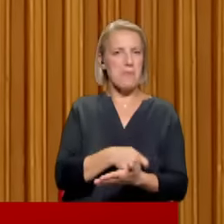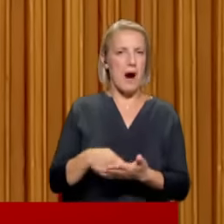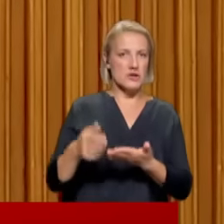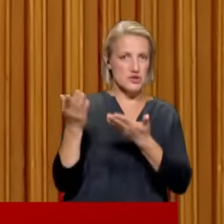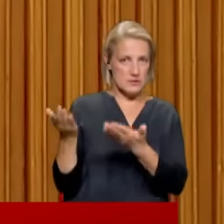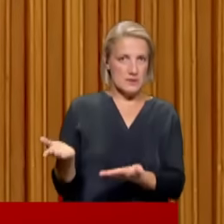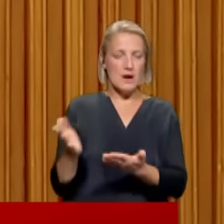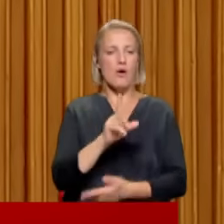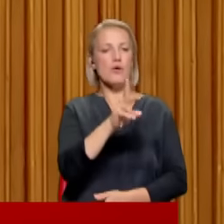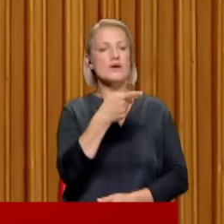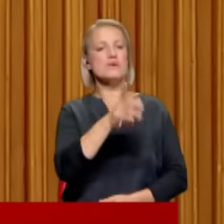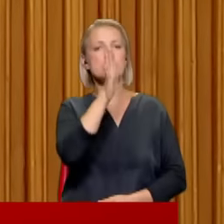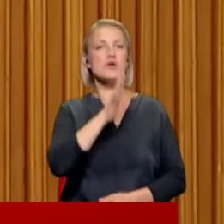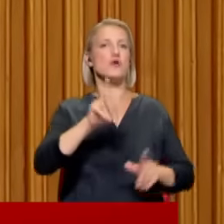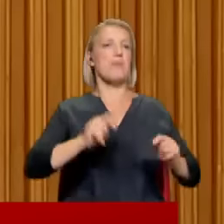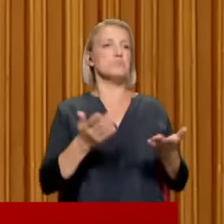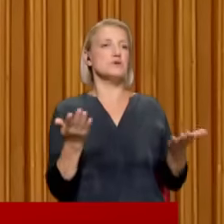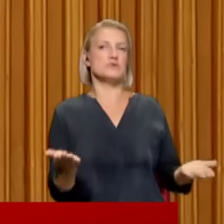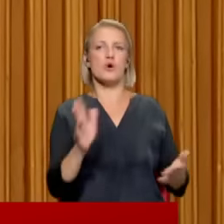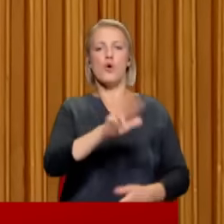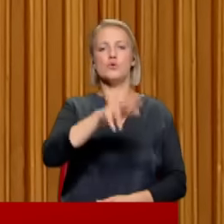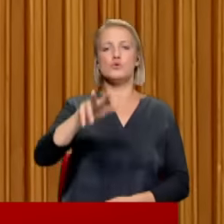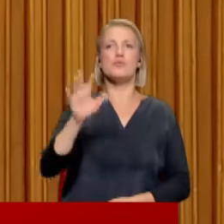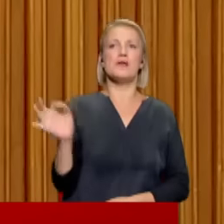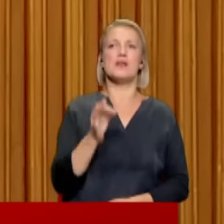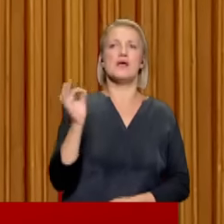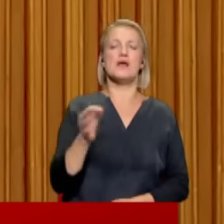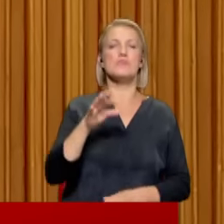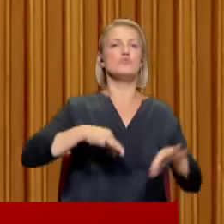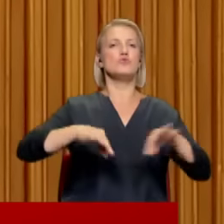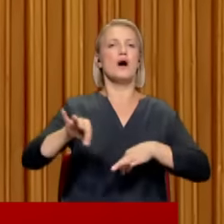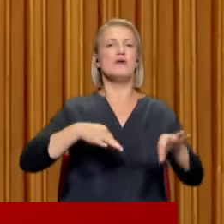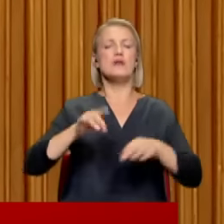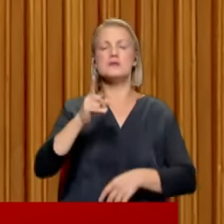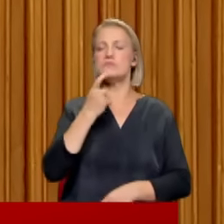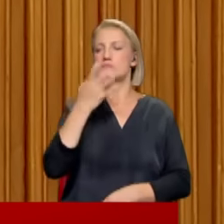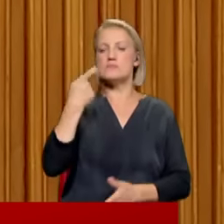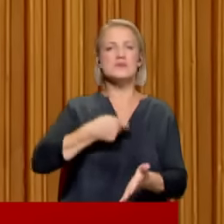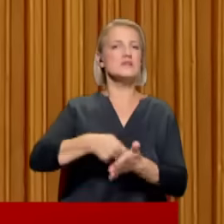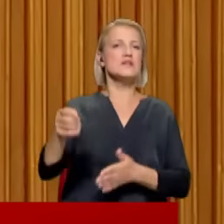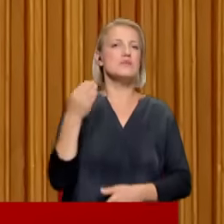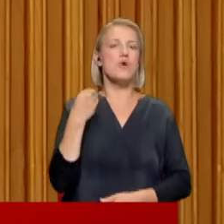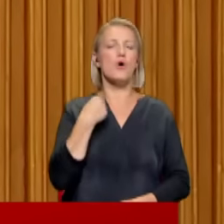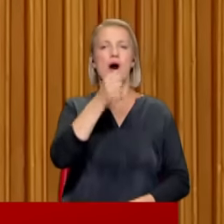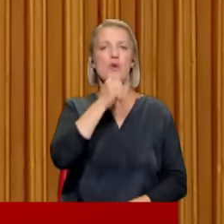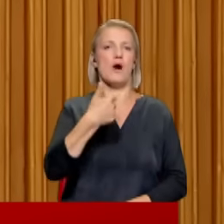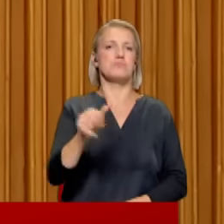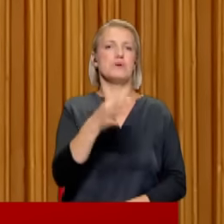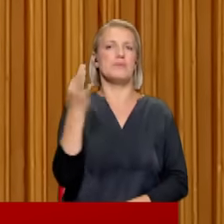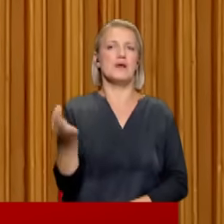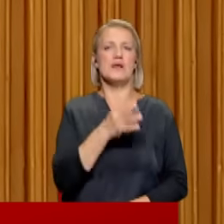maaşını 12.500 yapmış 33 milyar müteahhitlerden geçen sene sildiği borç 600